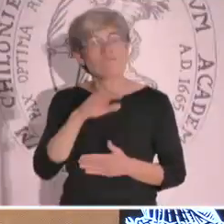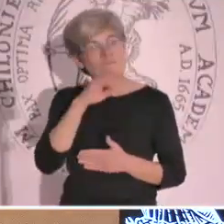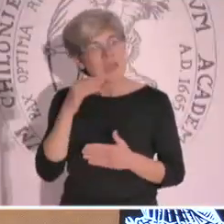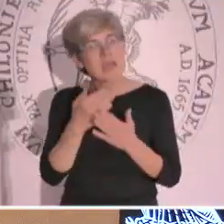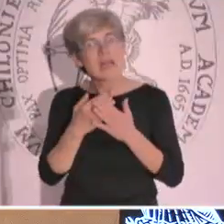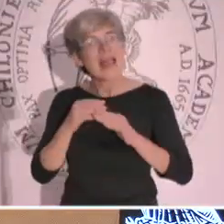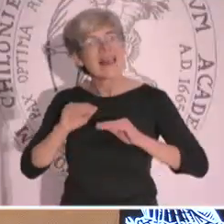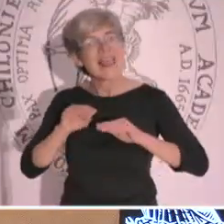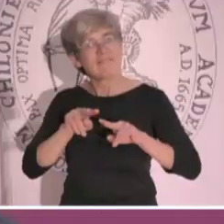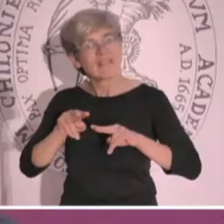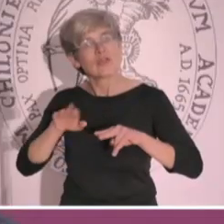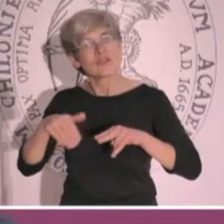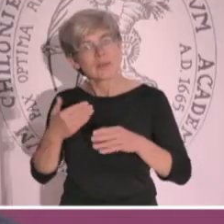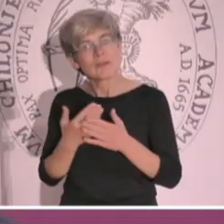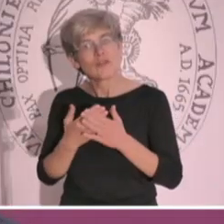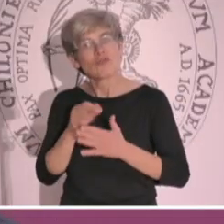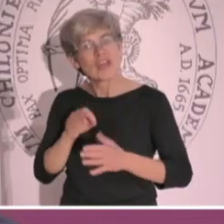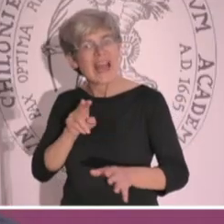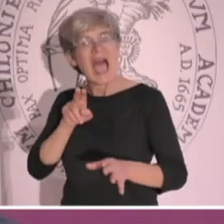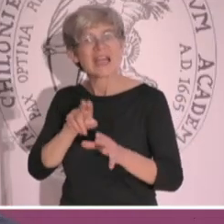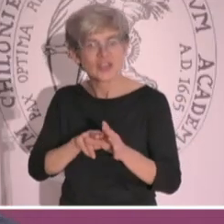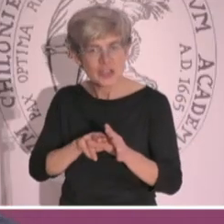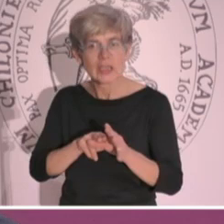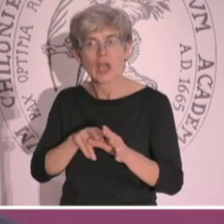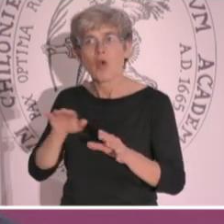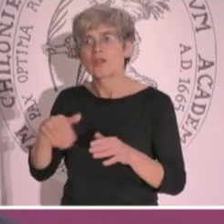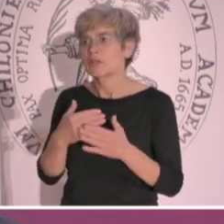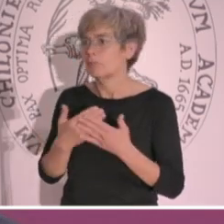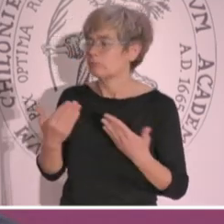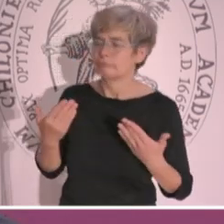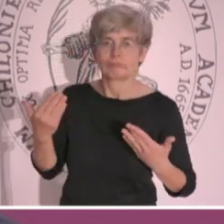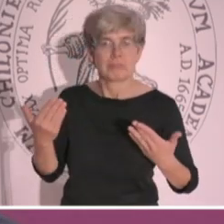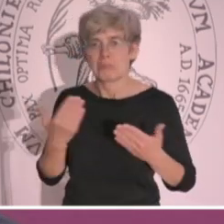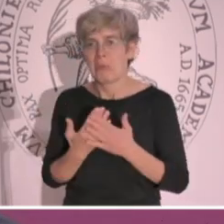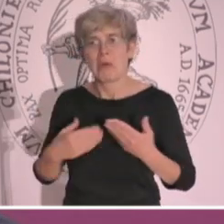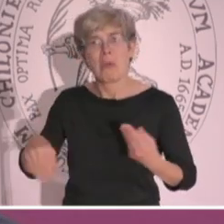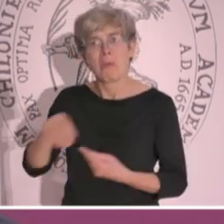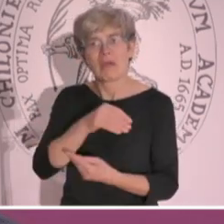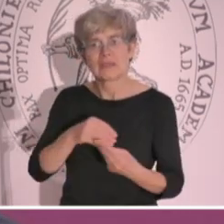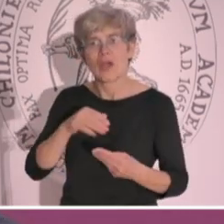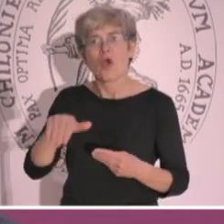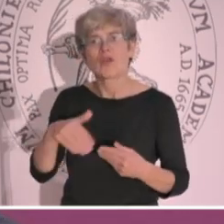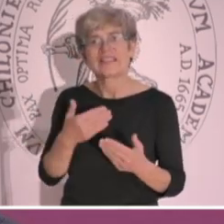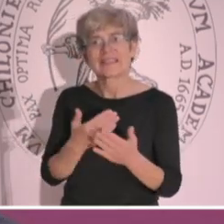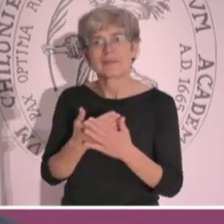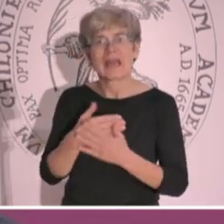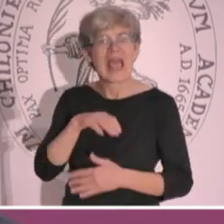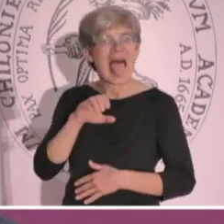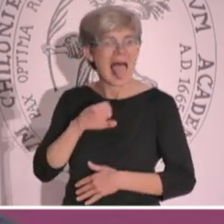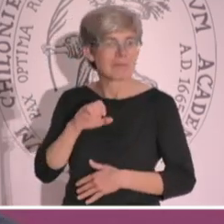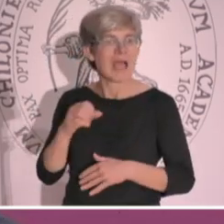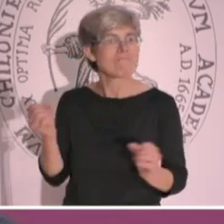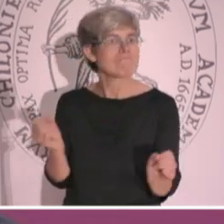die Hybridlehre, die Kombination von all dem. Unsere ELK Medien, also eine Einrichtung der Universität, haben